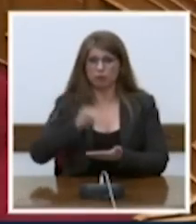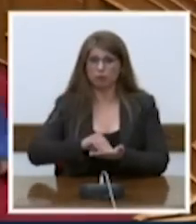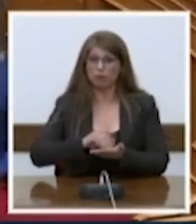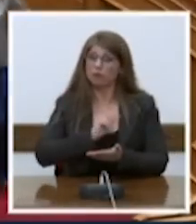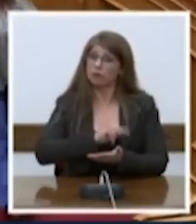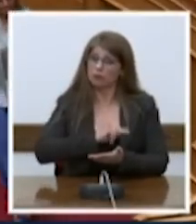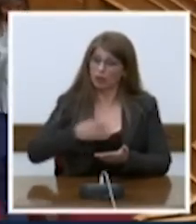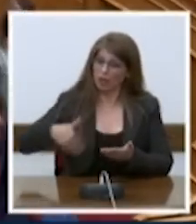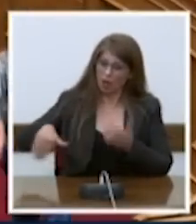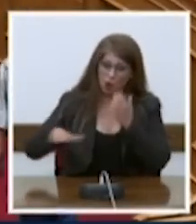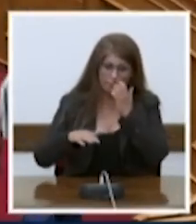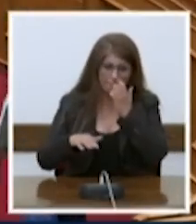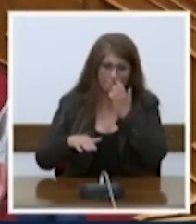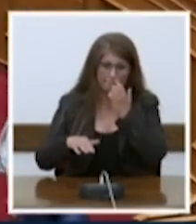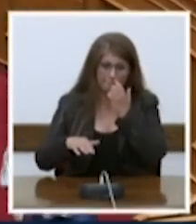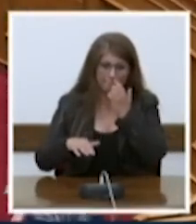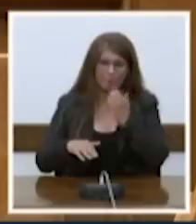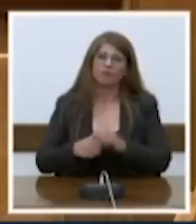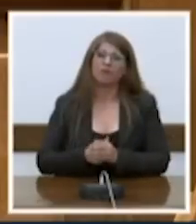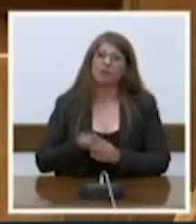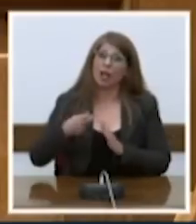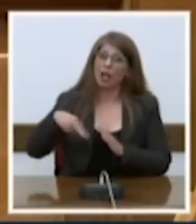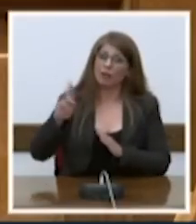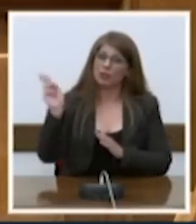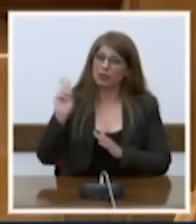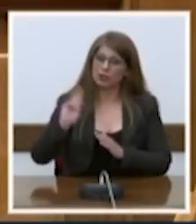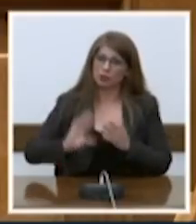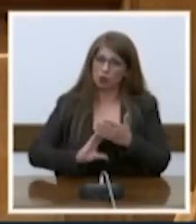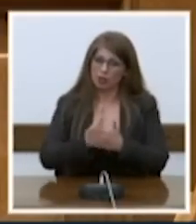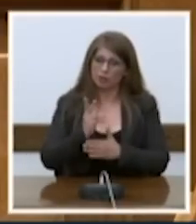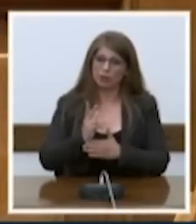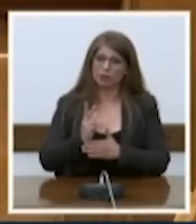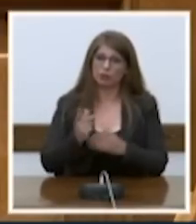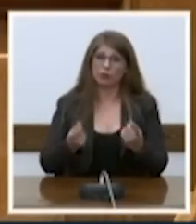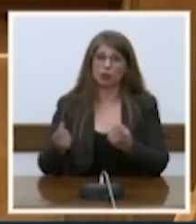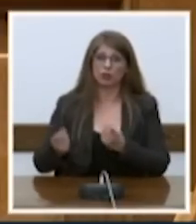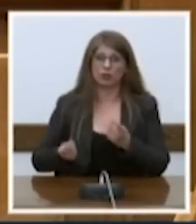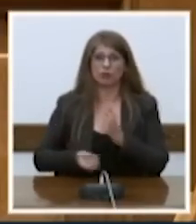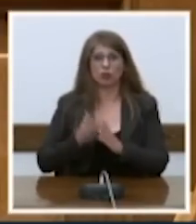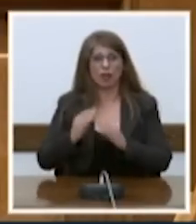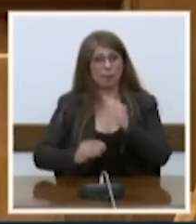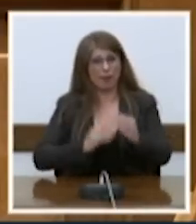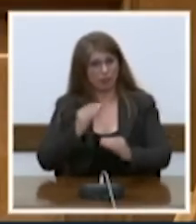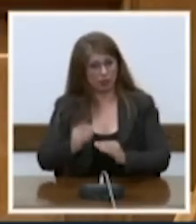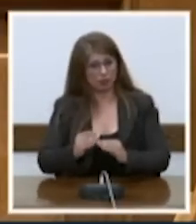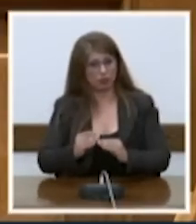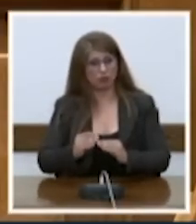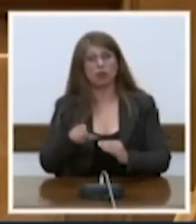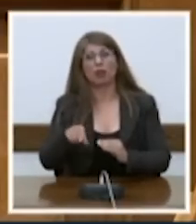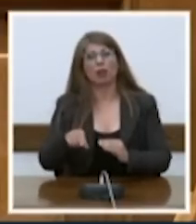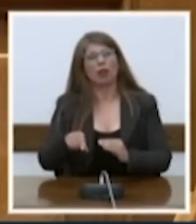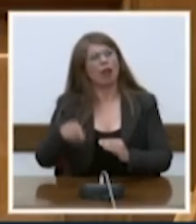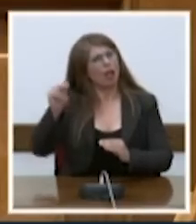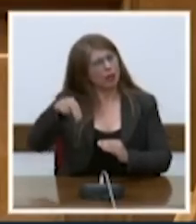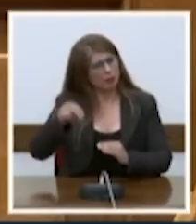για όλους από την αύξηση του ρυθμού ανάπτυξης, την προσέλκυση νέων επενδύσεων, την αξιοποίηση των πόρων του Ταμείου Ανάκαμψης